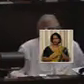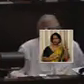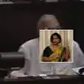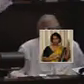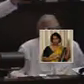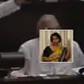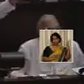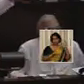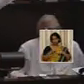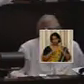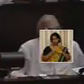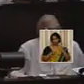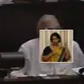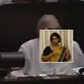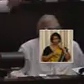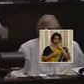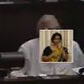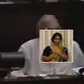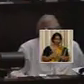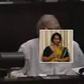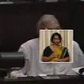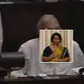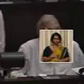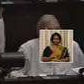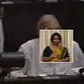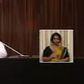තුන් දෙනෙක් ඉල්ලනවා අතුරු ප්‍රශ්න දෙක අහන්න ඔබතුමා අවස්ථාව දෙන්න